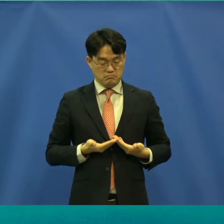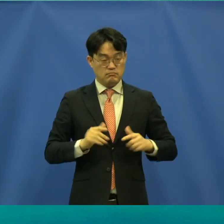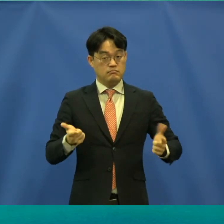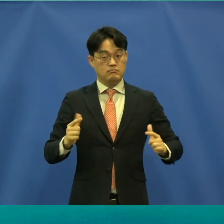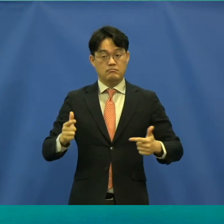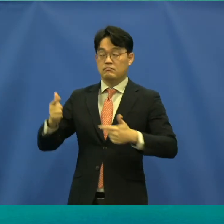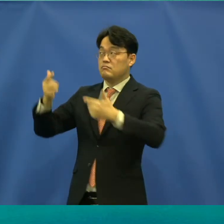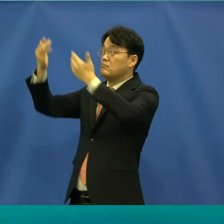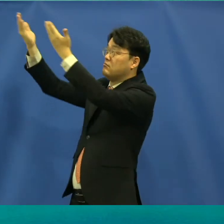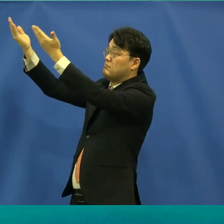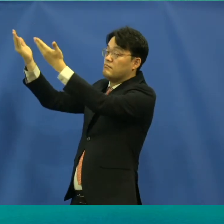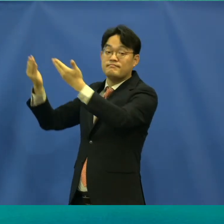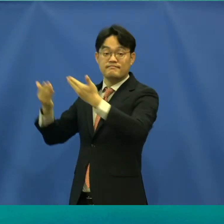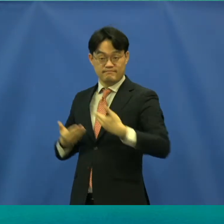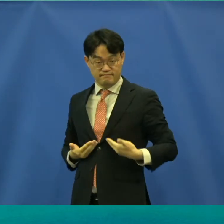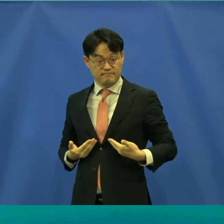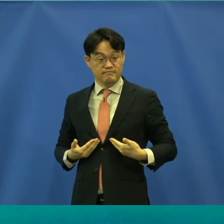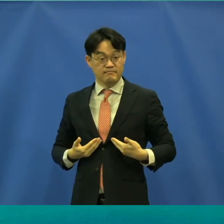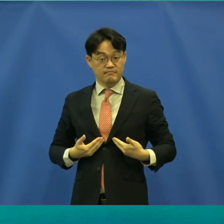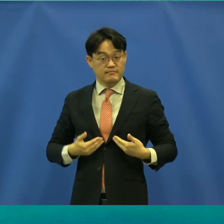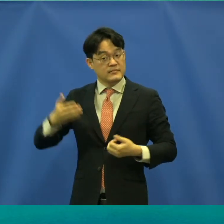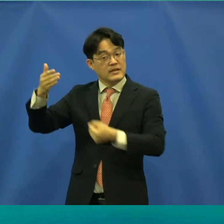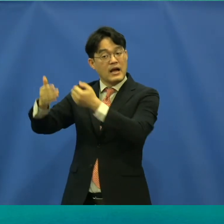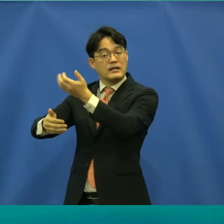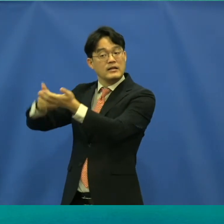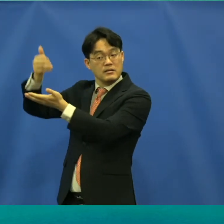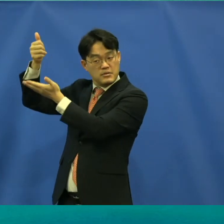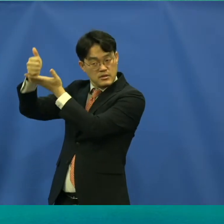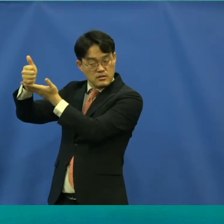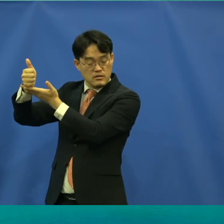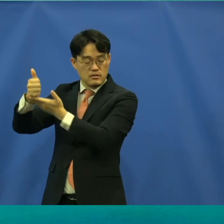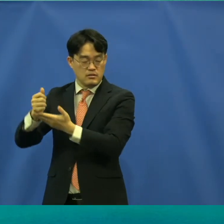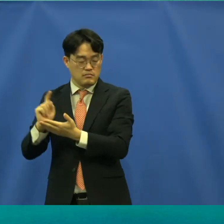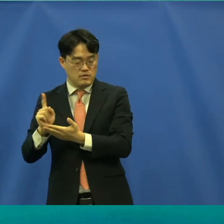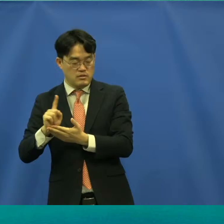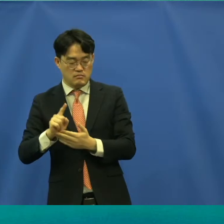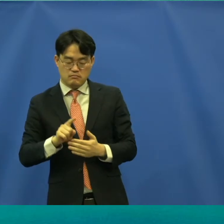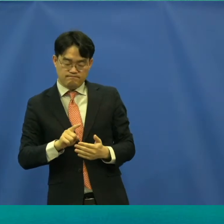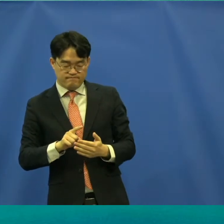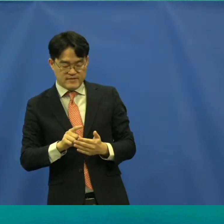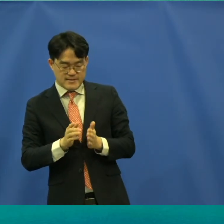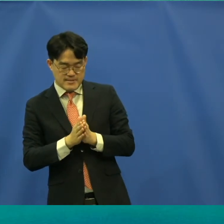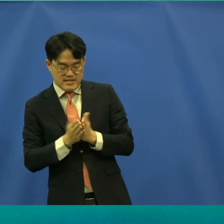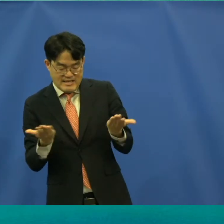하나님이 무엇인가를 시작할 때 가장 먼저 말씀하십니다.